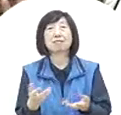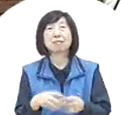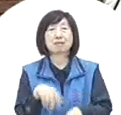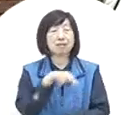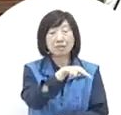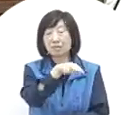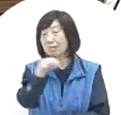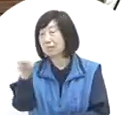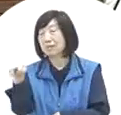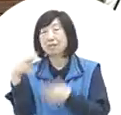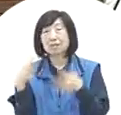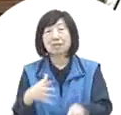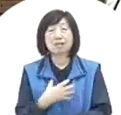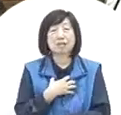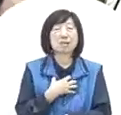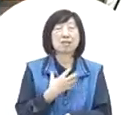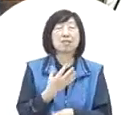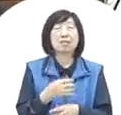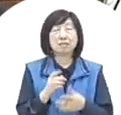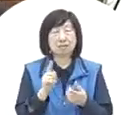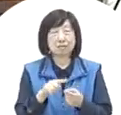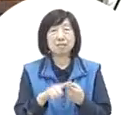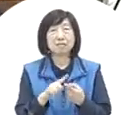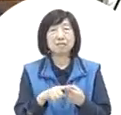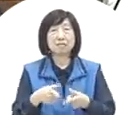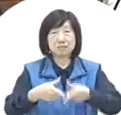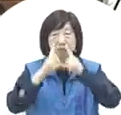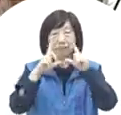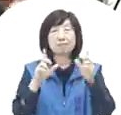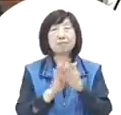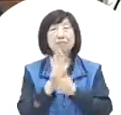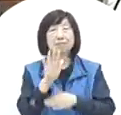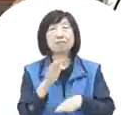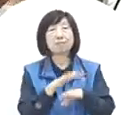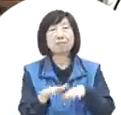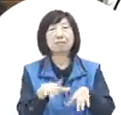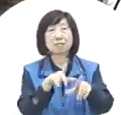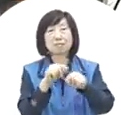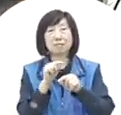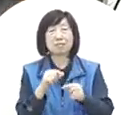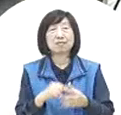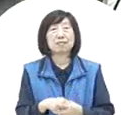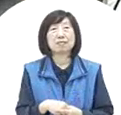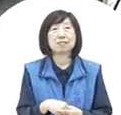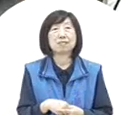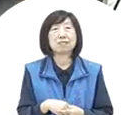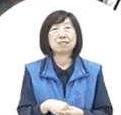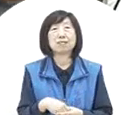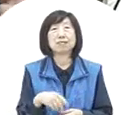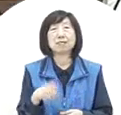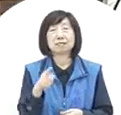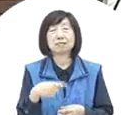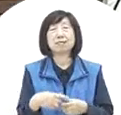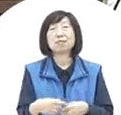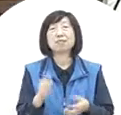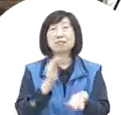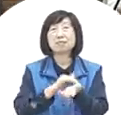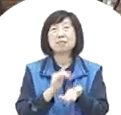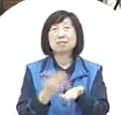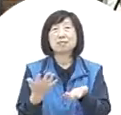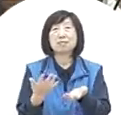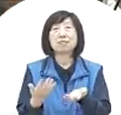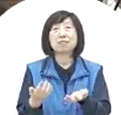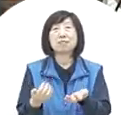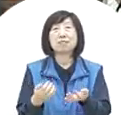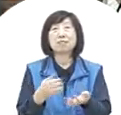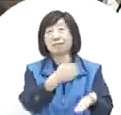常的一个惊悚的状况，所以回来以后呢，其实我们都按照我们这个医疗卫生上面都有叫我们就来请